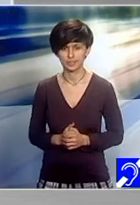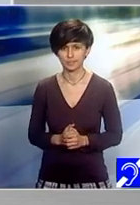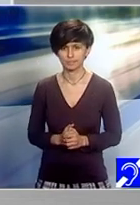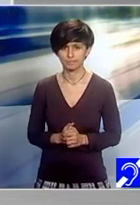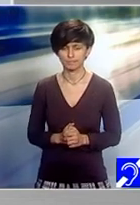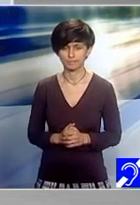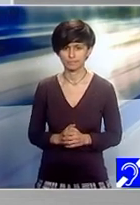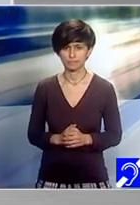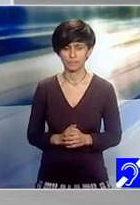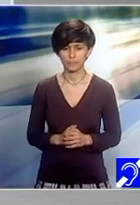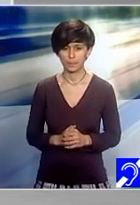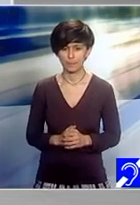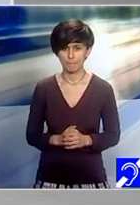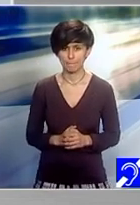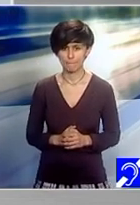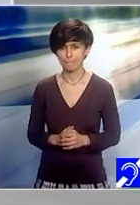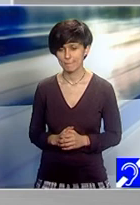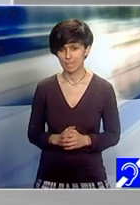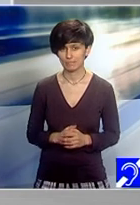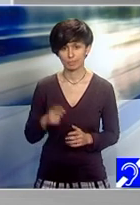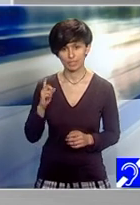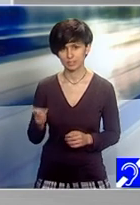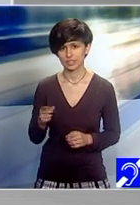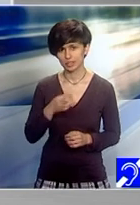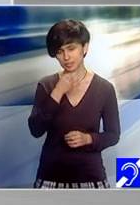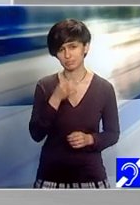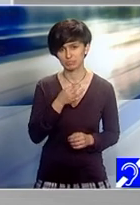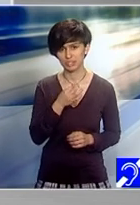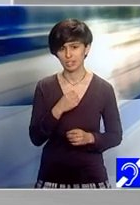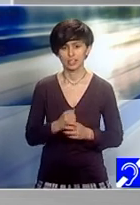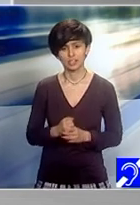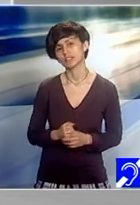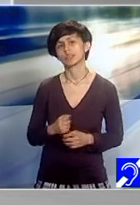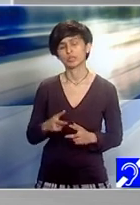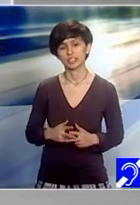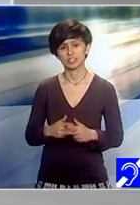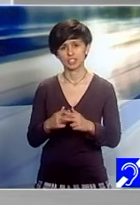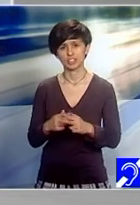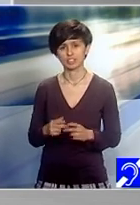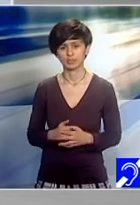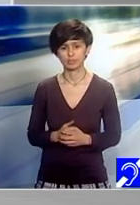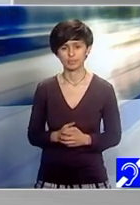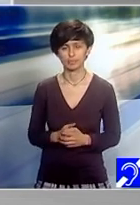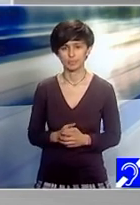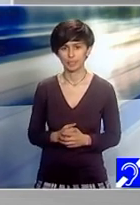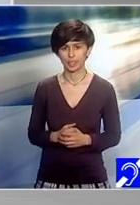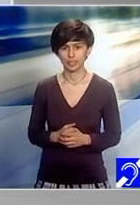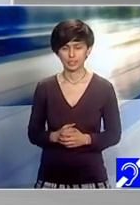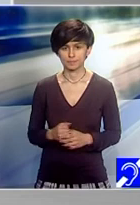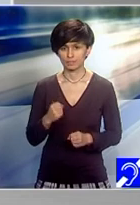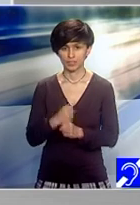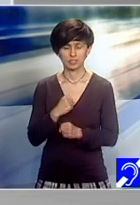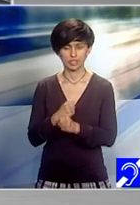fel. Așa că am zis, trebuie să facem și să ajutăm. Da, da, este o desfășurare foarte mare de forță. Da.